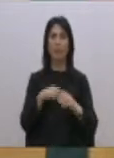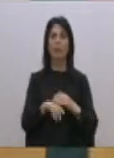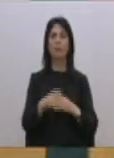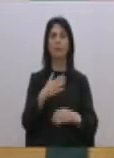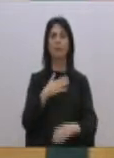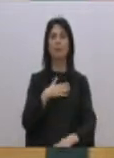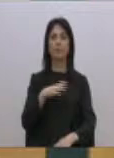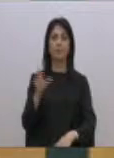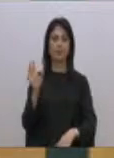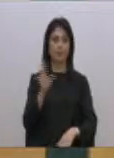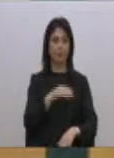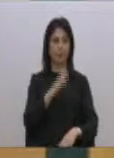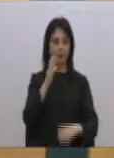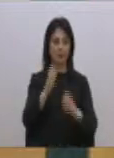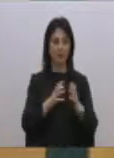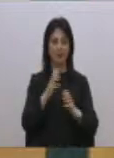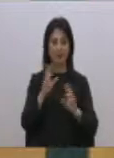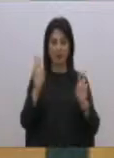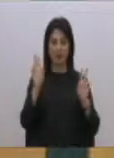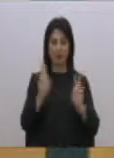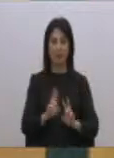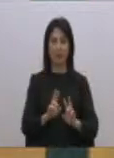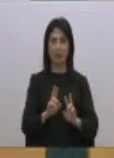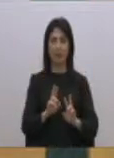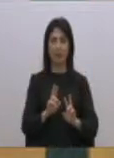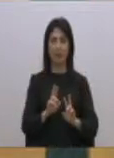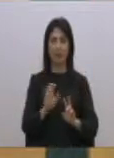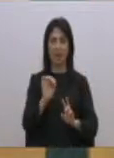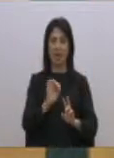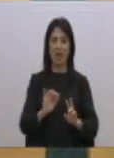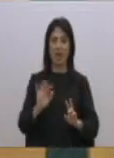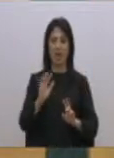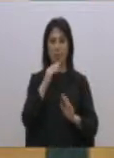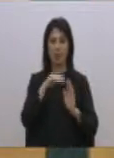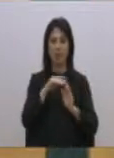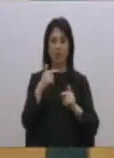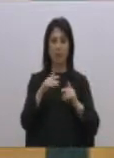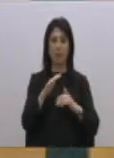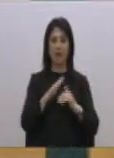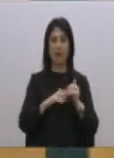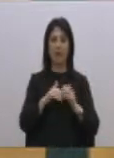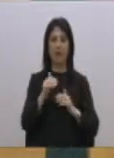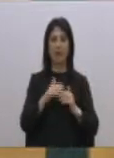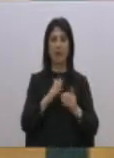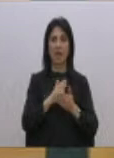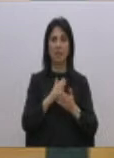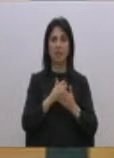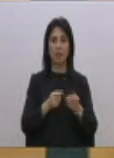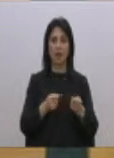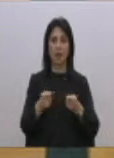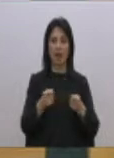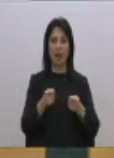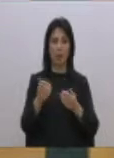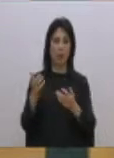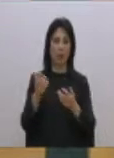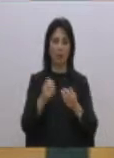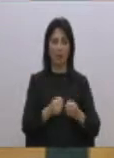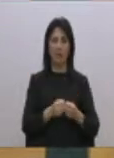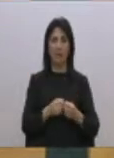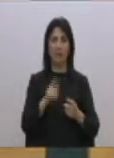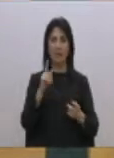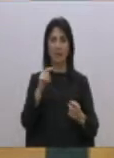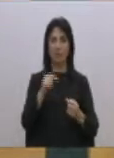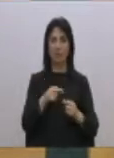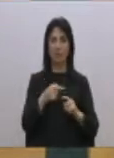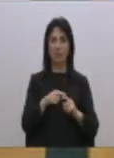ჩვენ ყველა საერთაშორისო სტანდარტის და ევროპული საუკეთესო პრაქტიკის საფუძველზე არსებულ რეგულაციებს მივიღებთ და